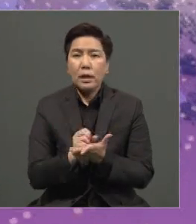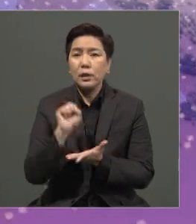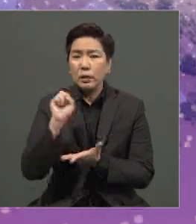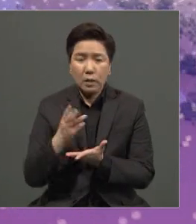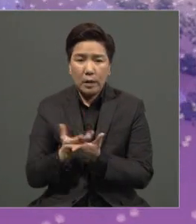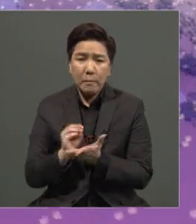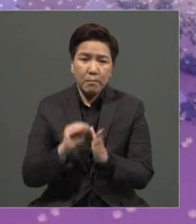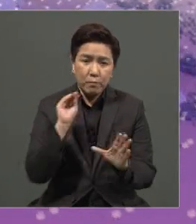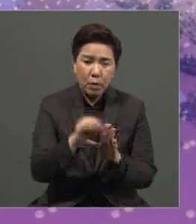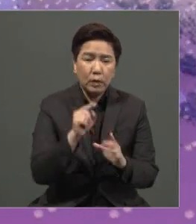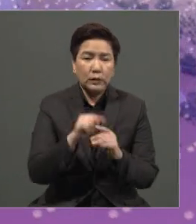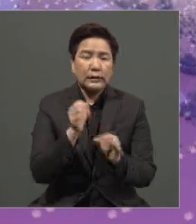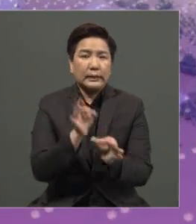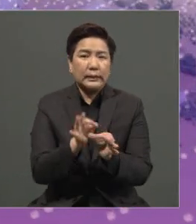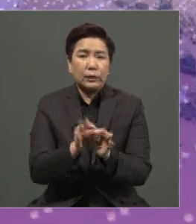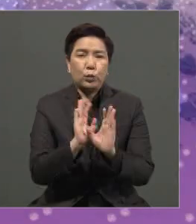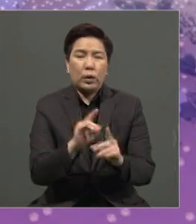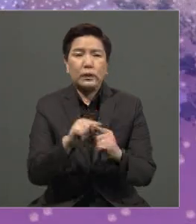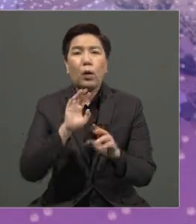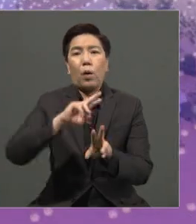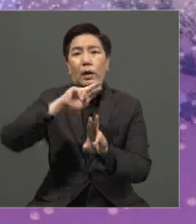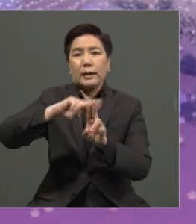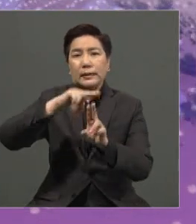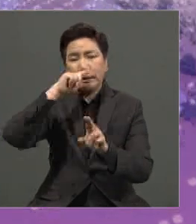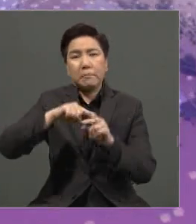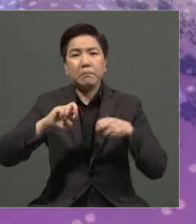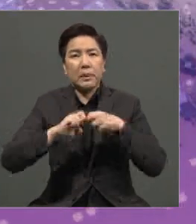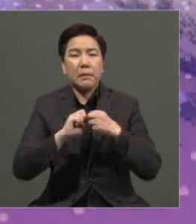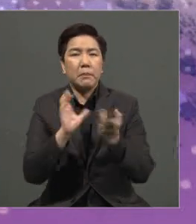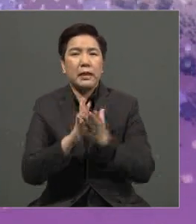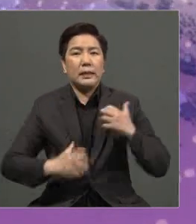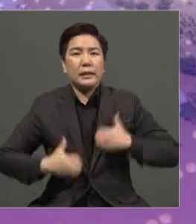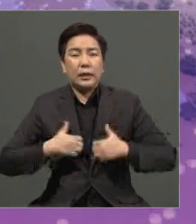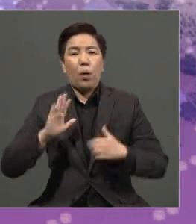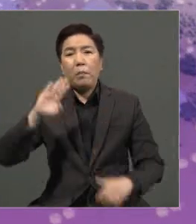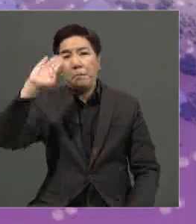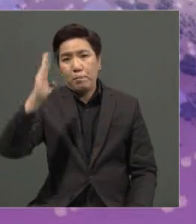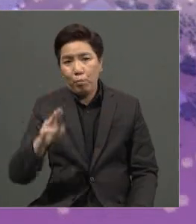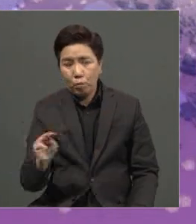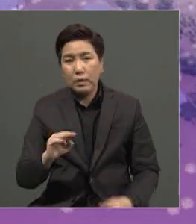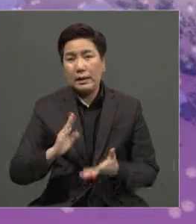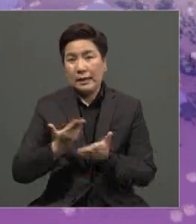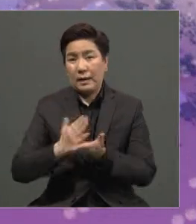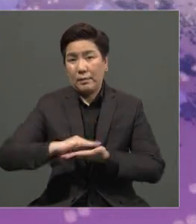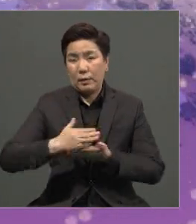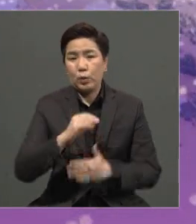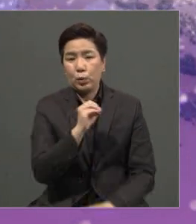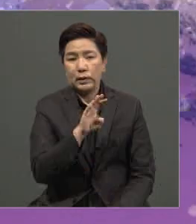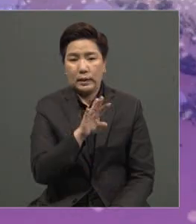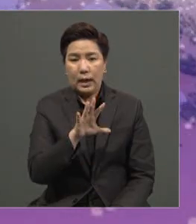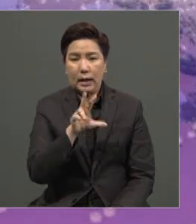ครับผ่านทางบัญชีกระแสรายวัสภากาชาตไทยเพื่อภัยพิบัติธนาคารไทยพาณิชย์จำกัดเลขที่บัญชี